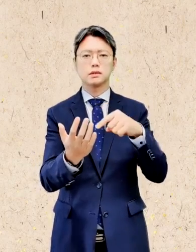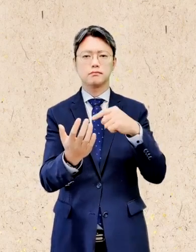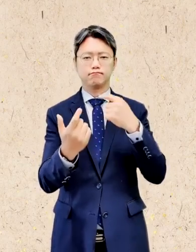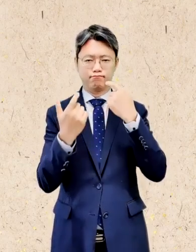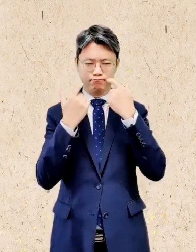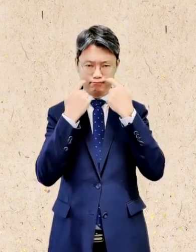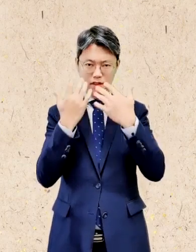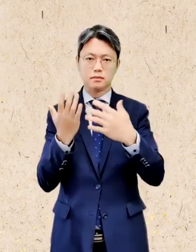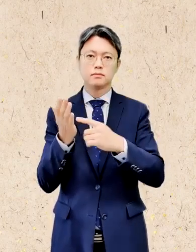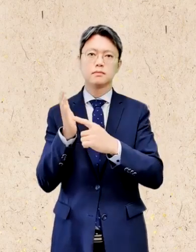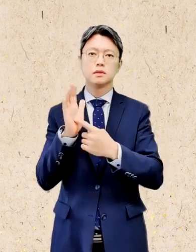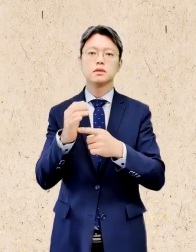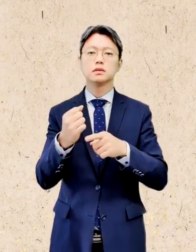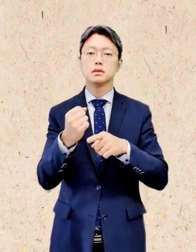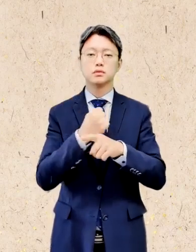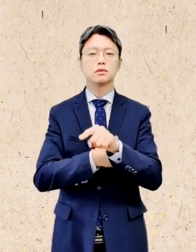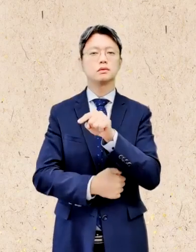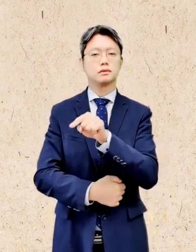나타나고 있는 이유입니다.